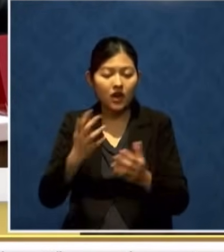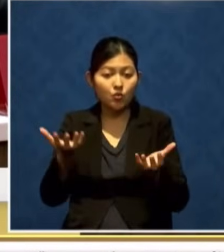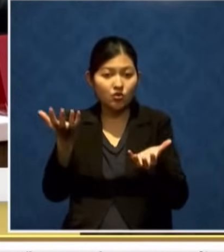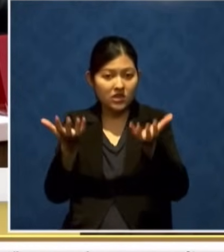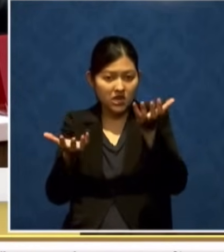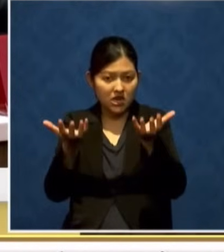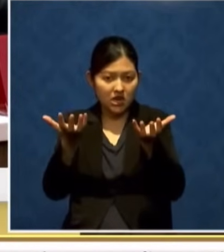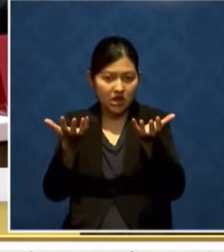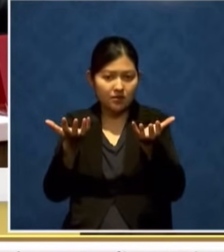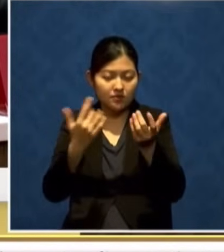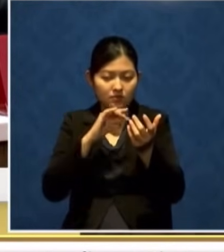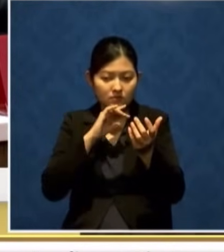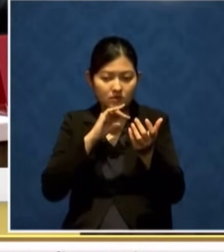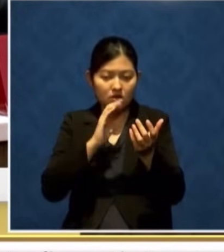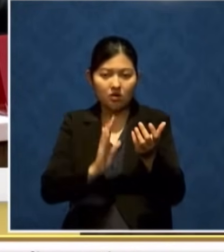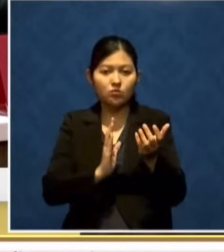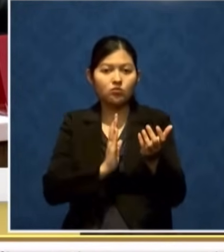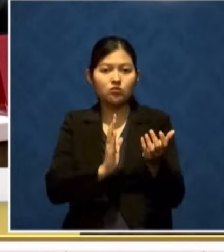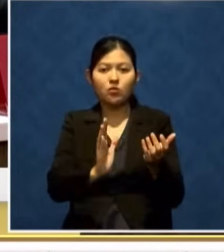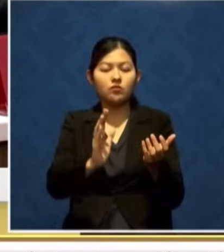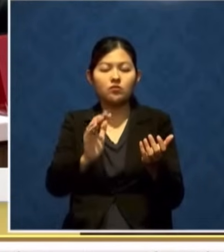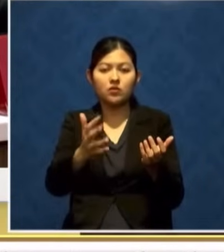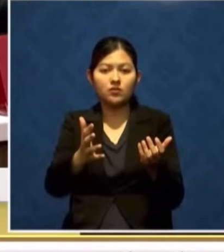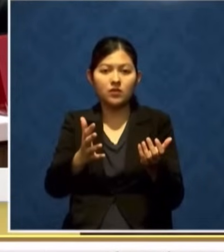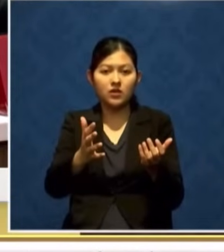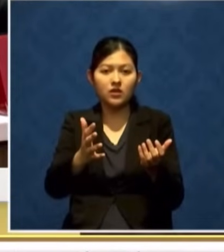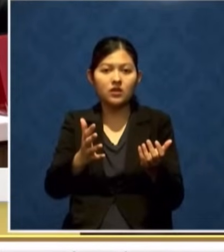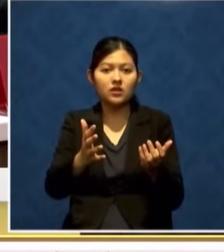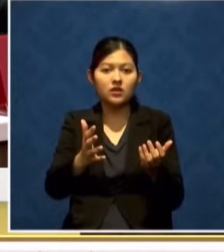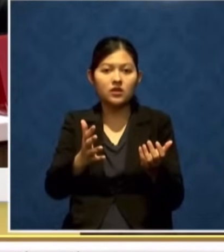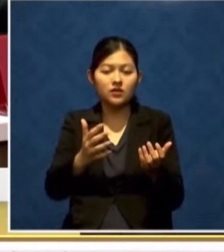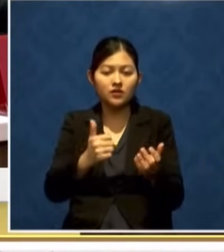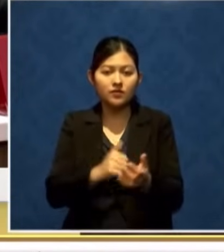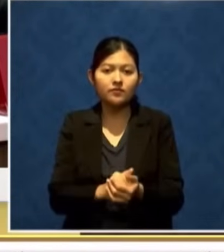ไม่เป็นเอกภาพสายการบังคับบัญชา